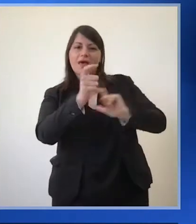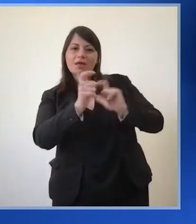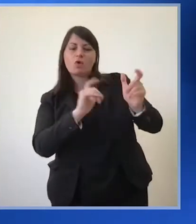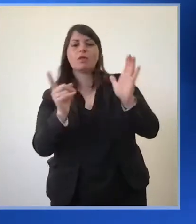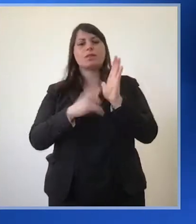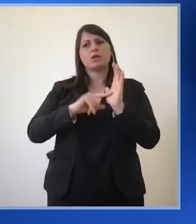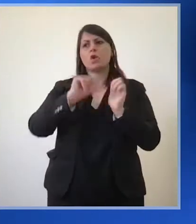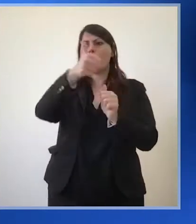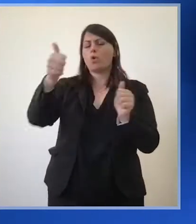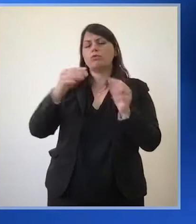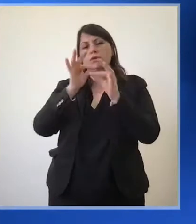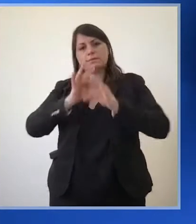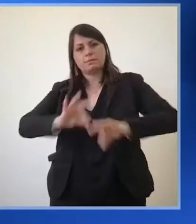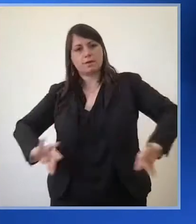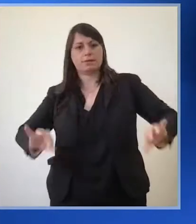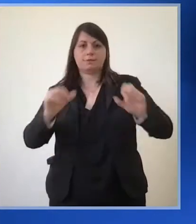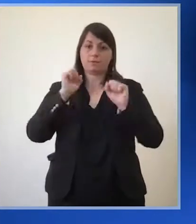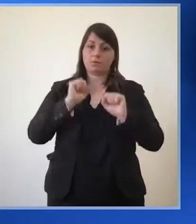ciascuno.